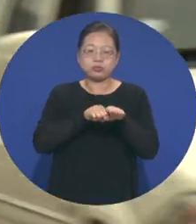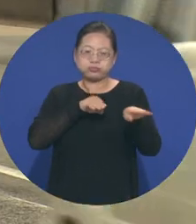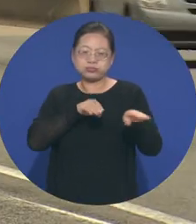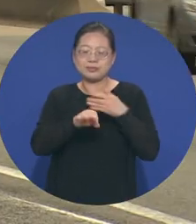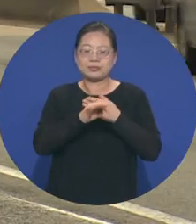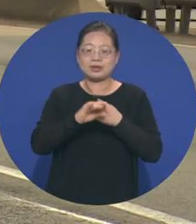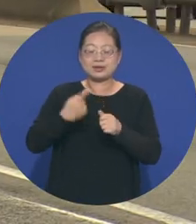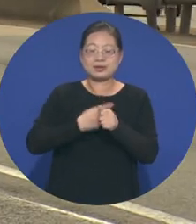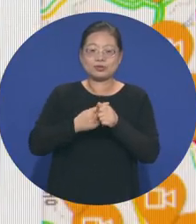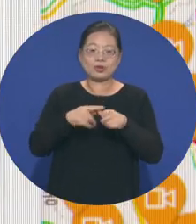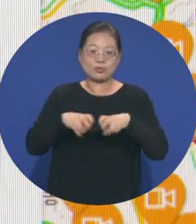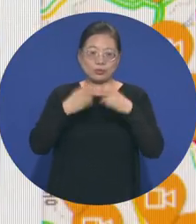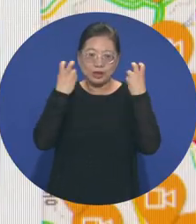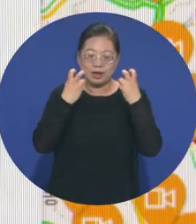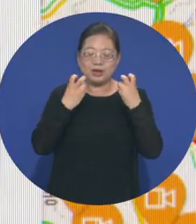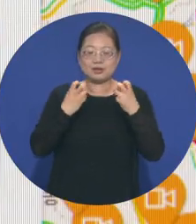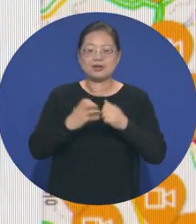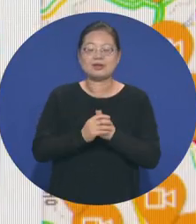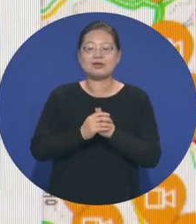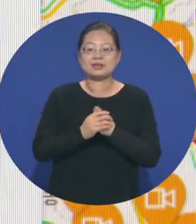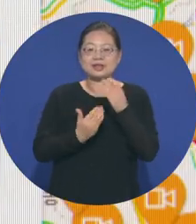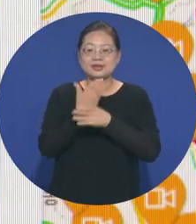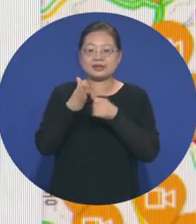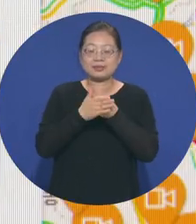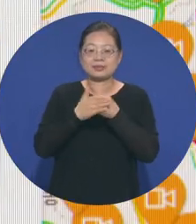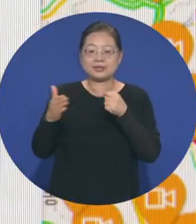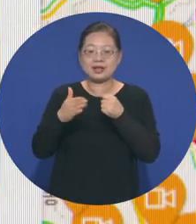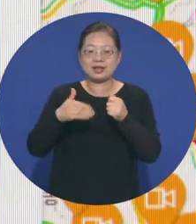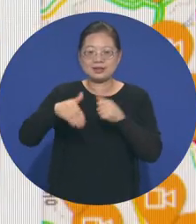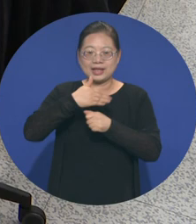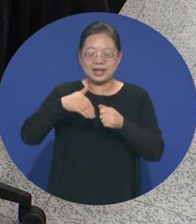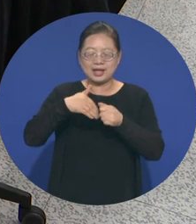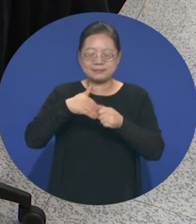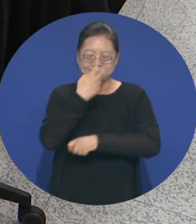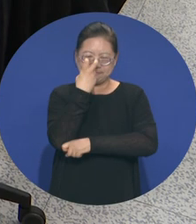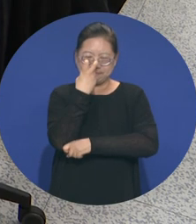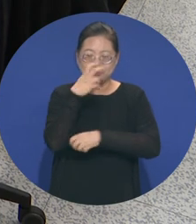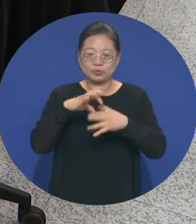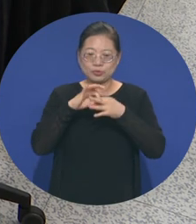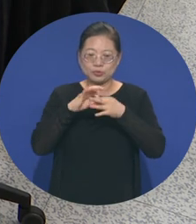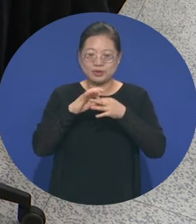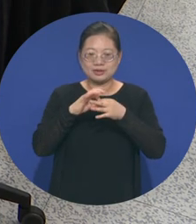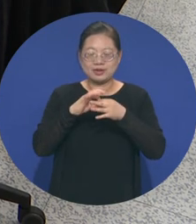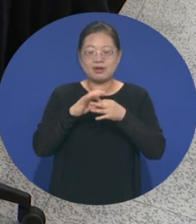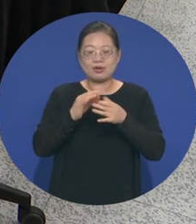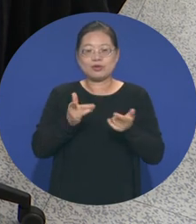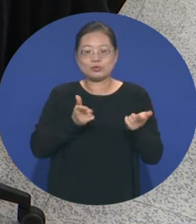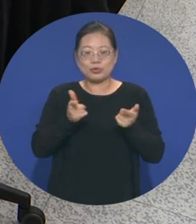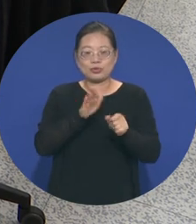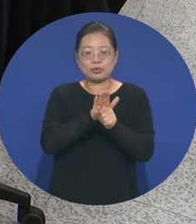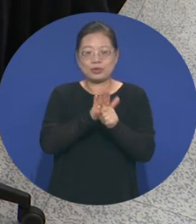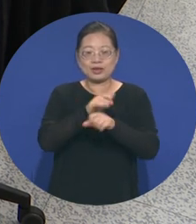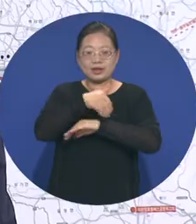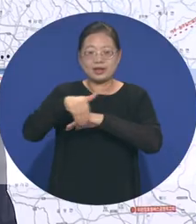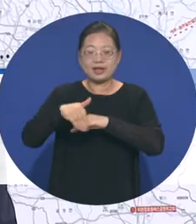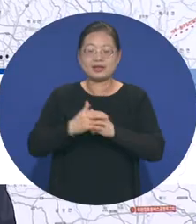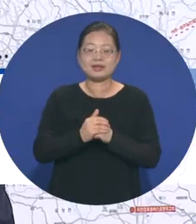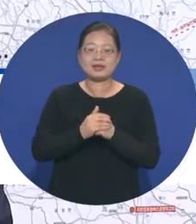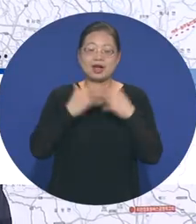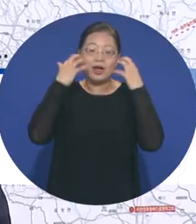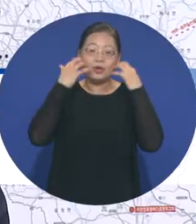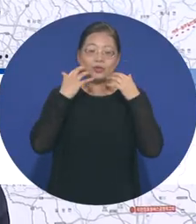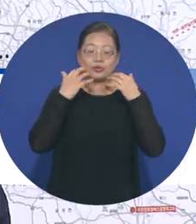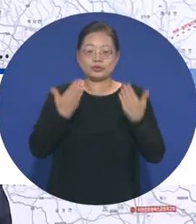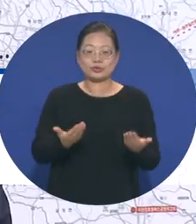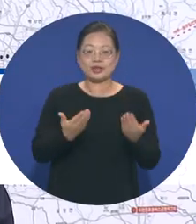자연스러 교통 사고 등 돌발 상황도 많아지는만큼 상황실을 중심으로 탄력적인 대처에 나설 예정입니다 하계